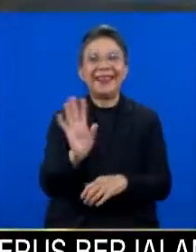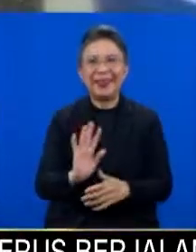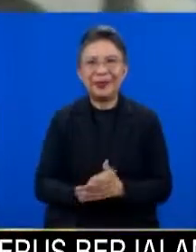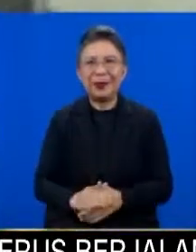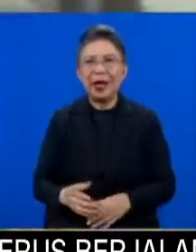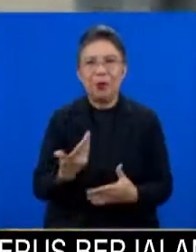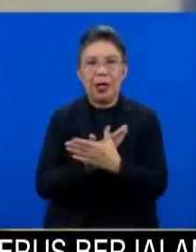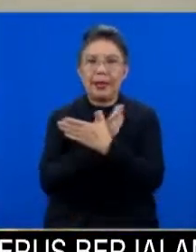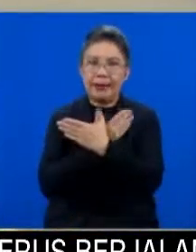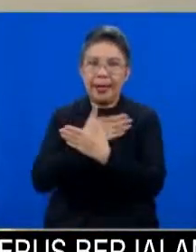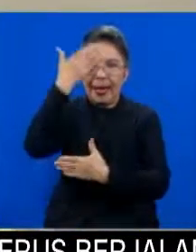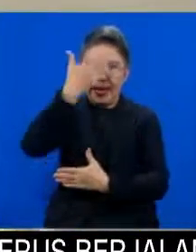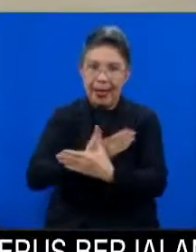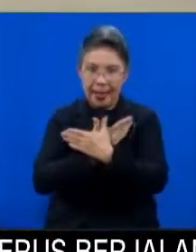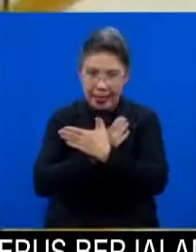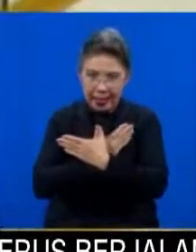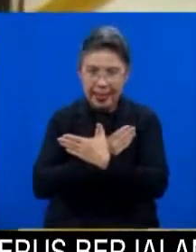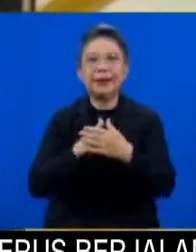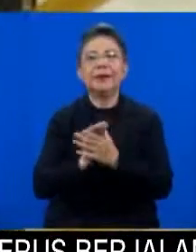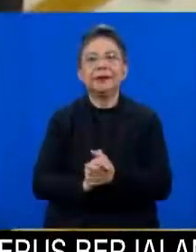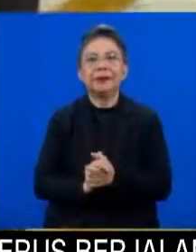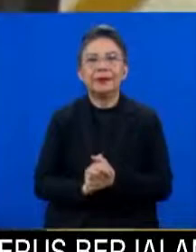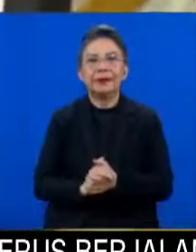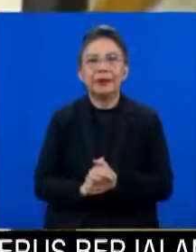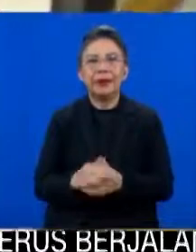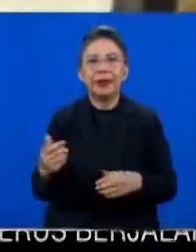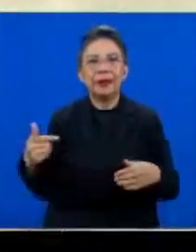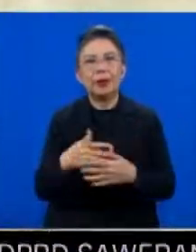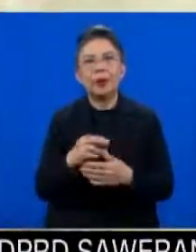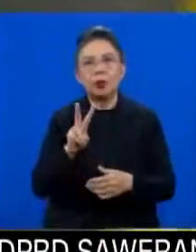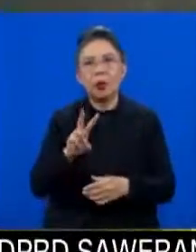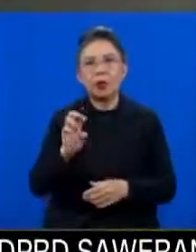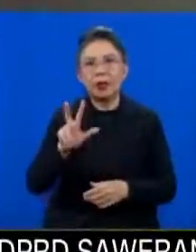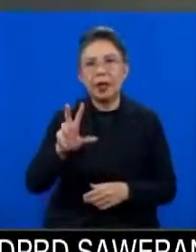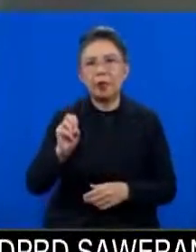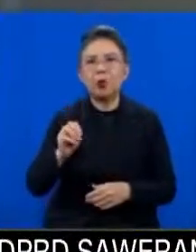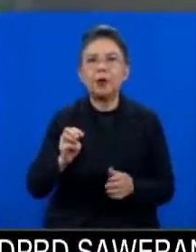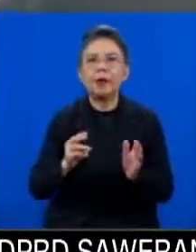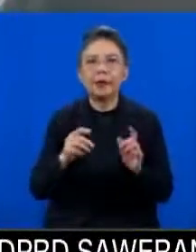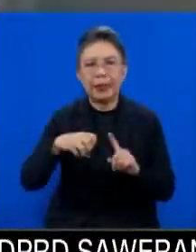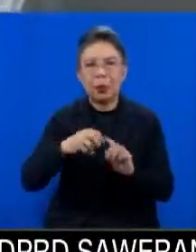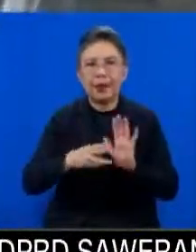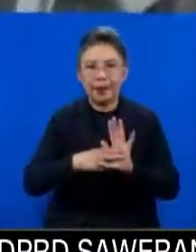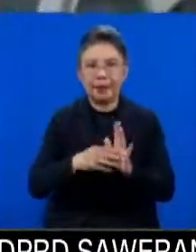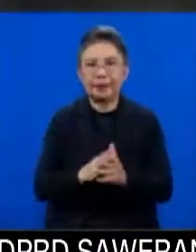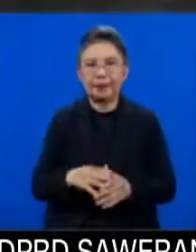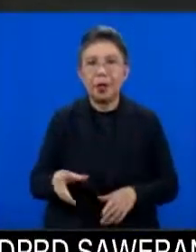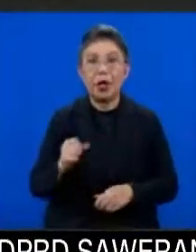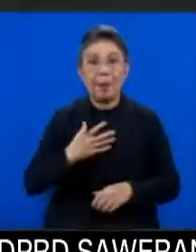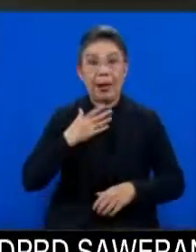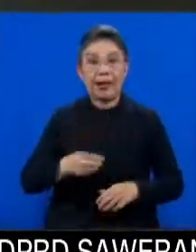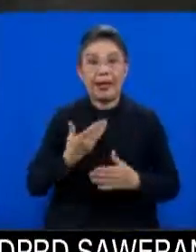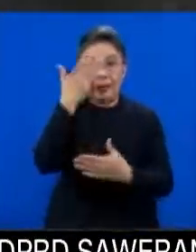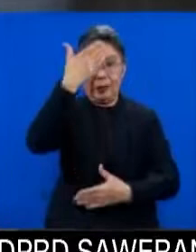layanan TransJakarta yang merupakan bus rapid transit dengan rute sejauh 230 km. Pengguna